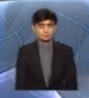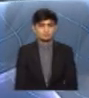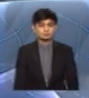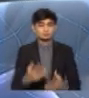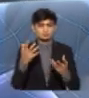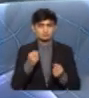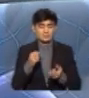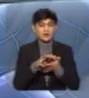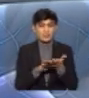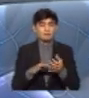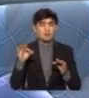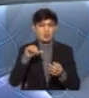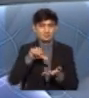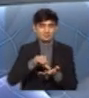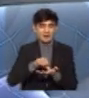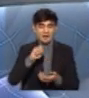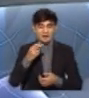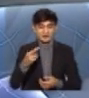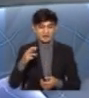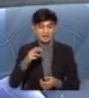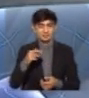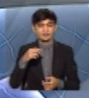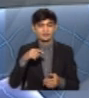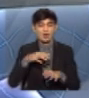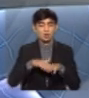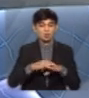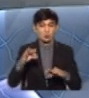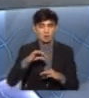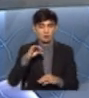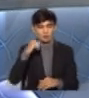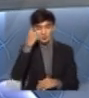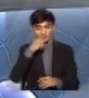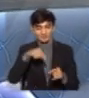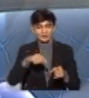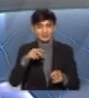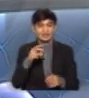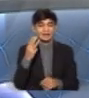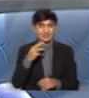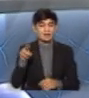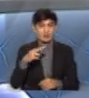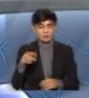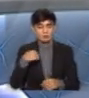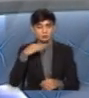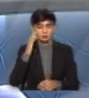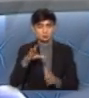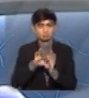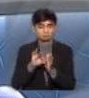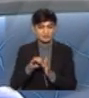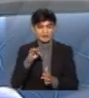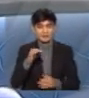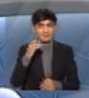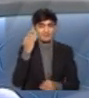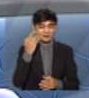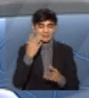Прием заявок на участие в акции «Народные итоги года» продолжаются. Уже с 3 декабря мы будем каждый день в